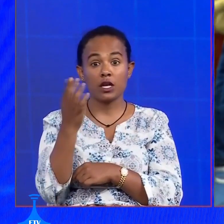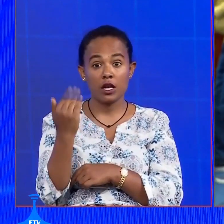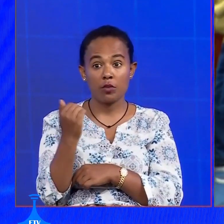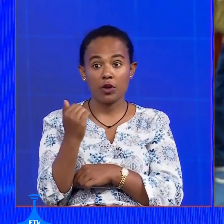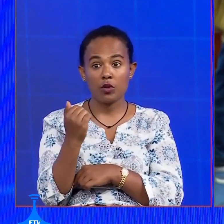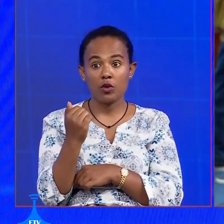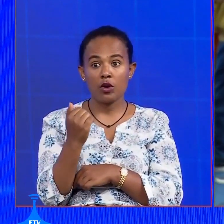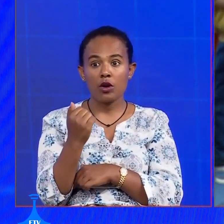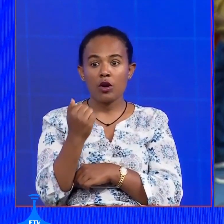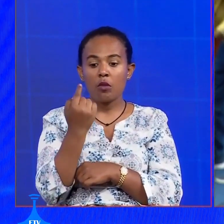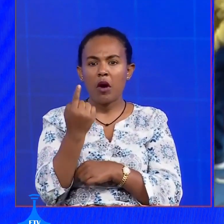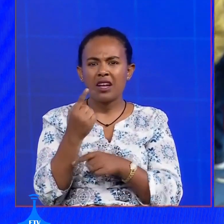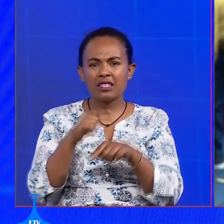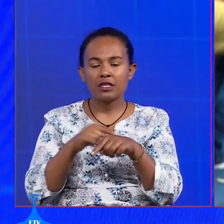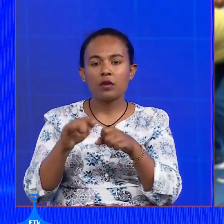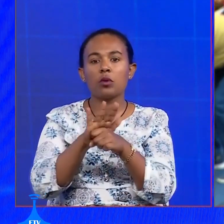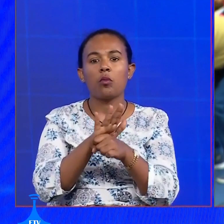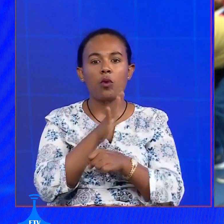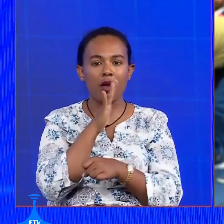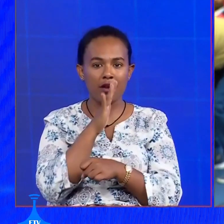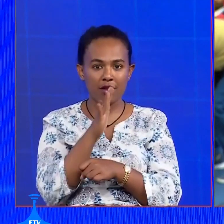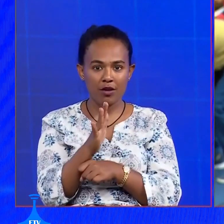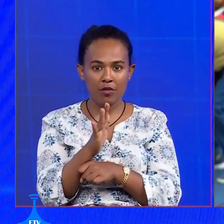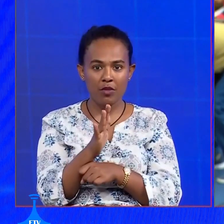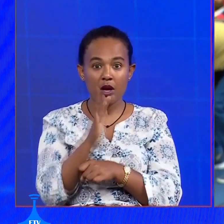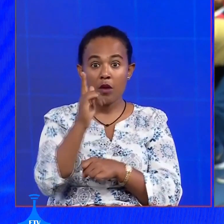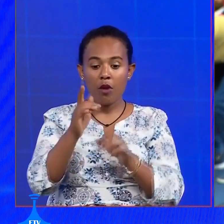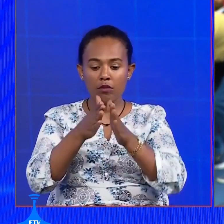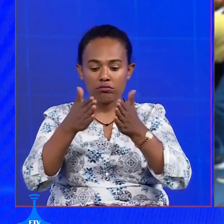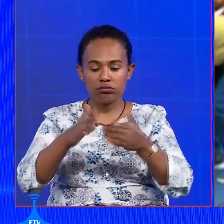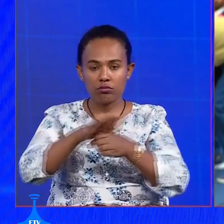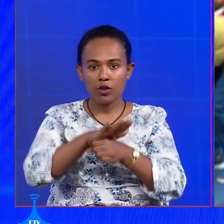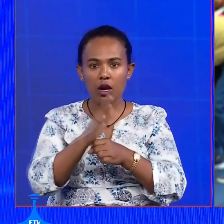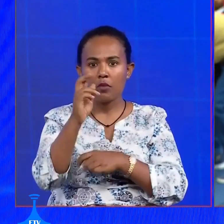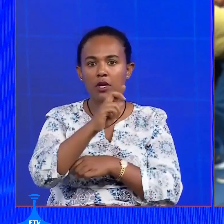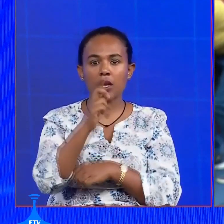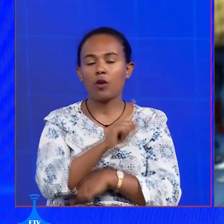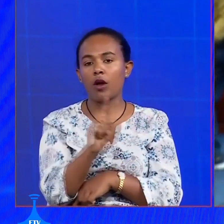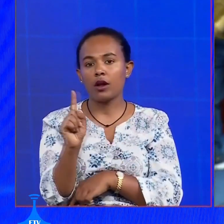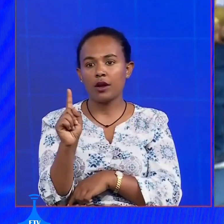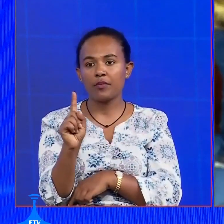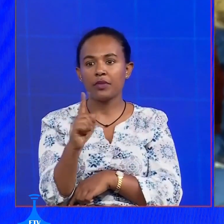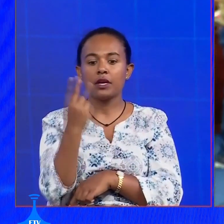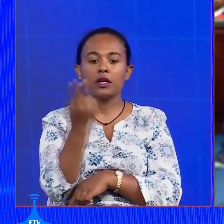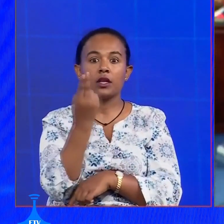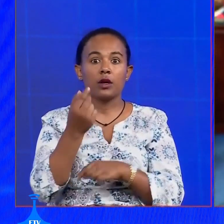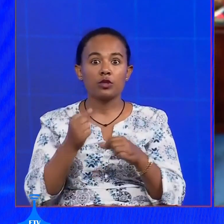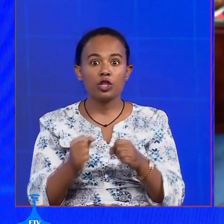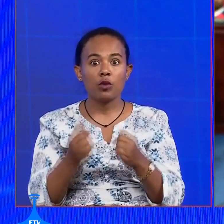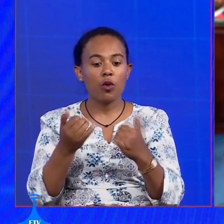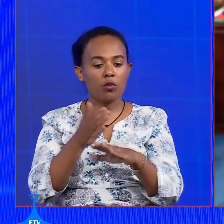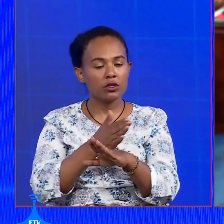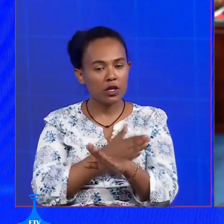ካርድ ከመሞላት ጋር የሚያያዝ አይደለም። በአንድ ካርድ ቢሞላ እኮ በየቀኑ አይደለም ሊጠቀሙ ይችላሉ። አሁን